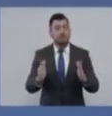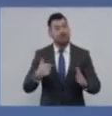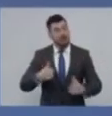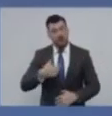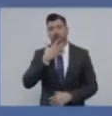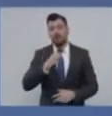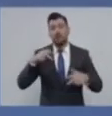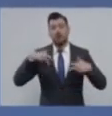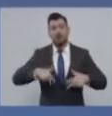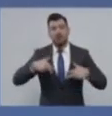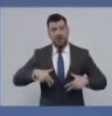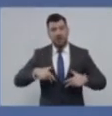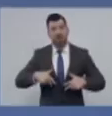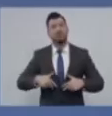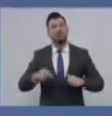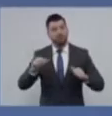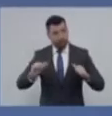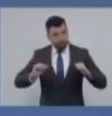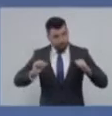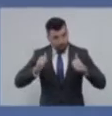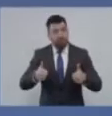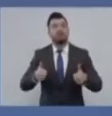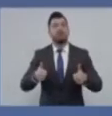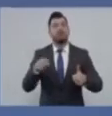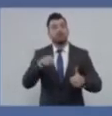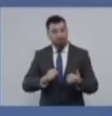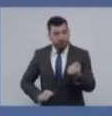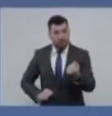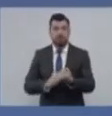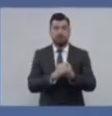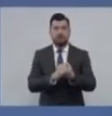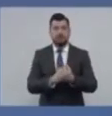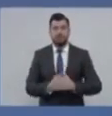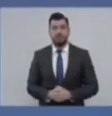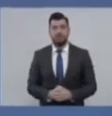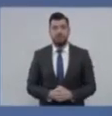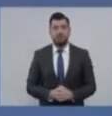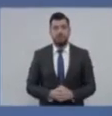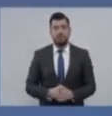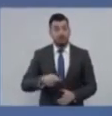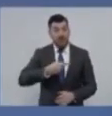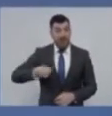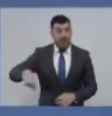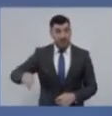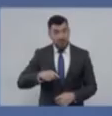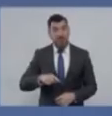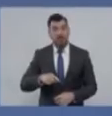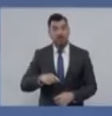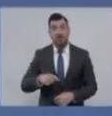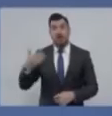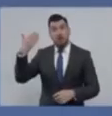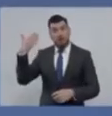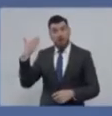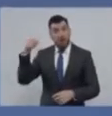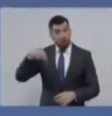πρωτίστως ψύχραιμα και συγκροτημένα ήμασταν είμαστε και θα είμαστε δίπλα